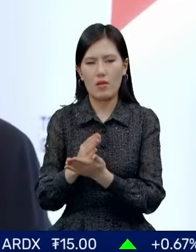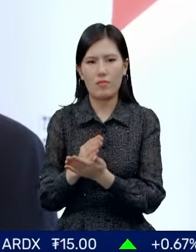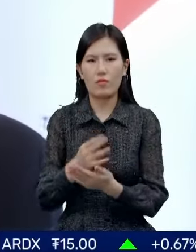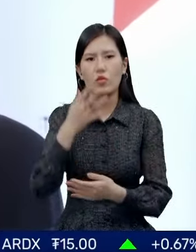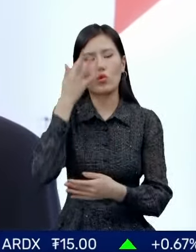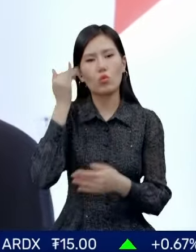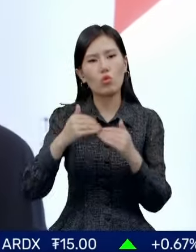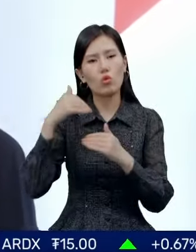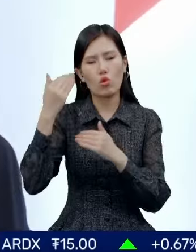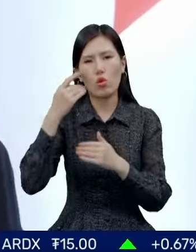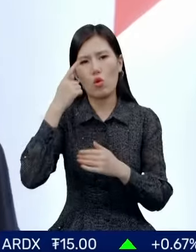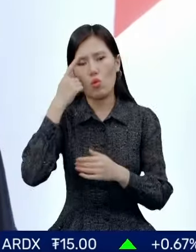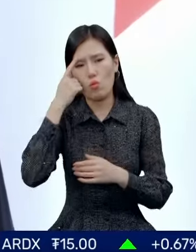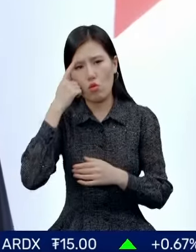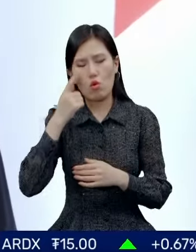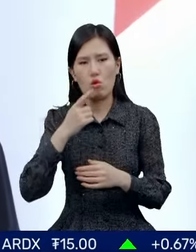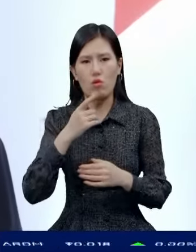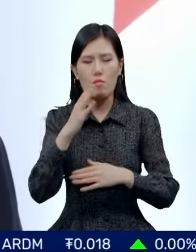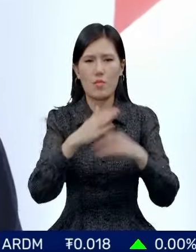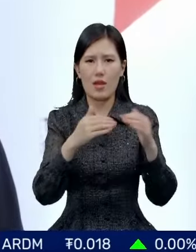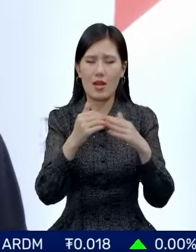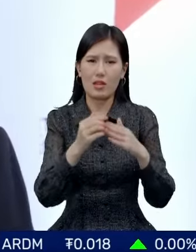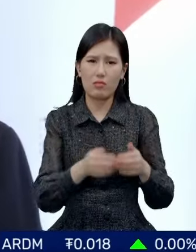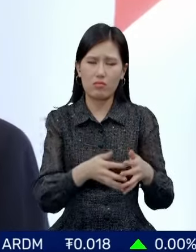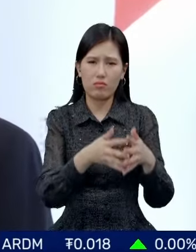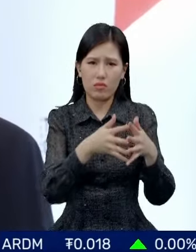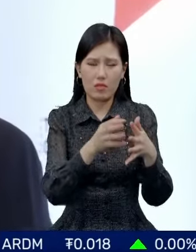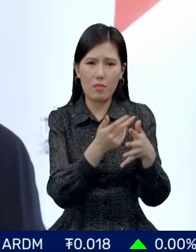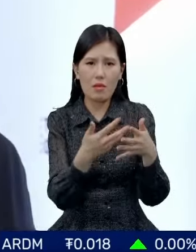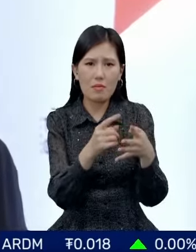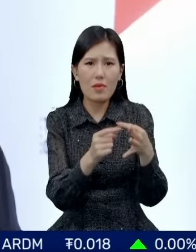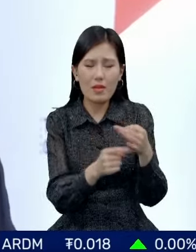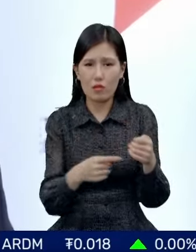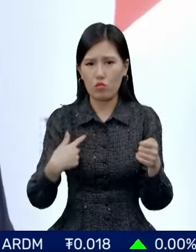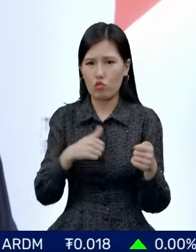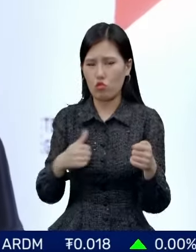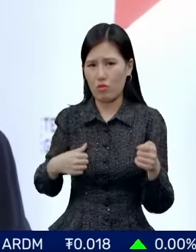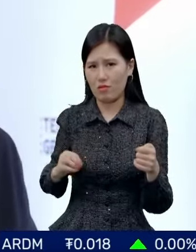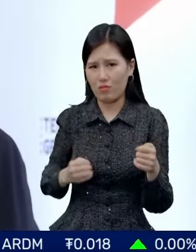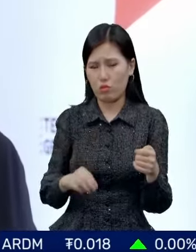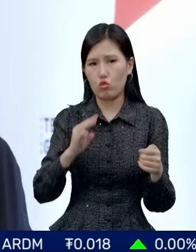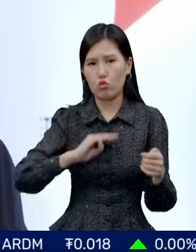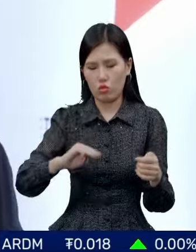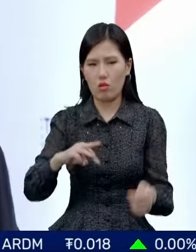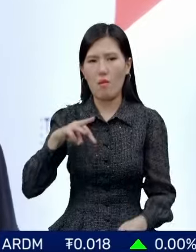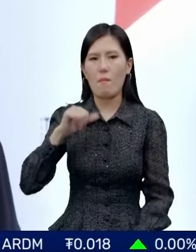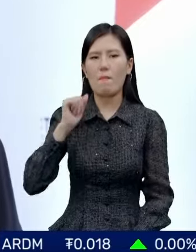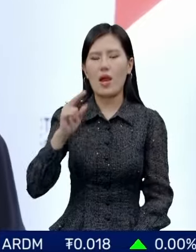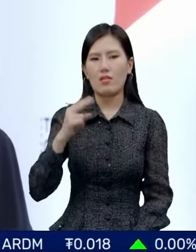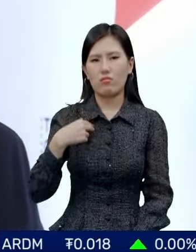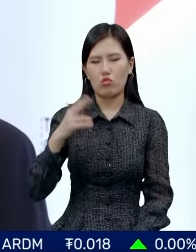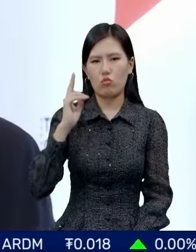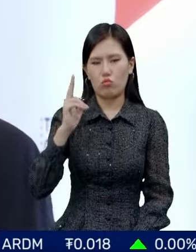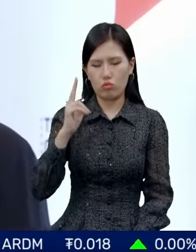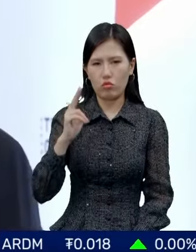эрдэс түүхий дээр барилгын материалын үйлдвэрлэлийг хөгжүүлэх юм бодлого баримтлаж байгаа. За энэ хүрээнд бол Марк одоо компани хувьд бол